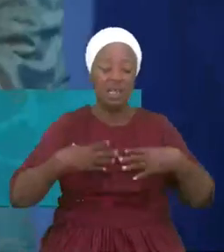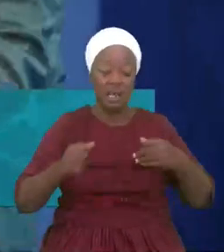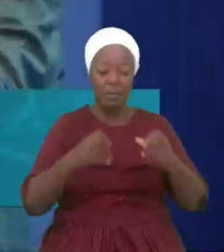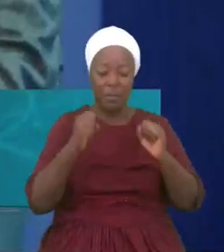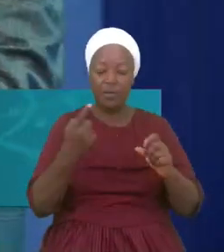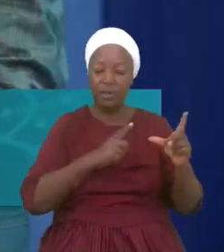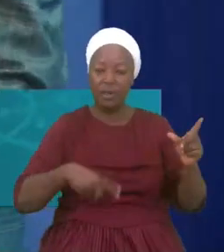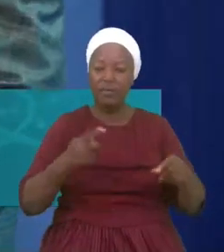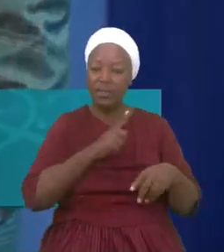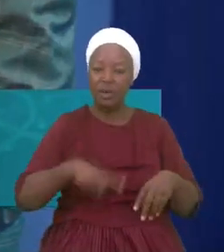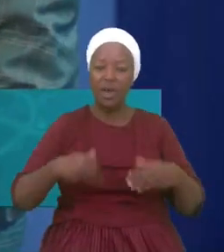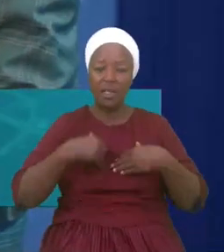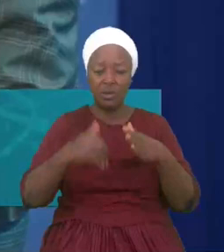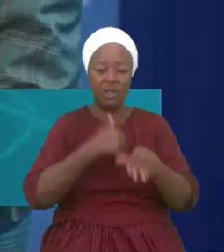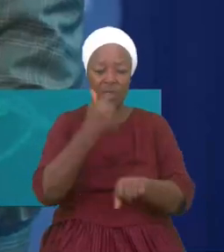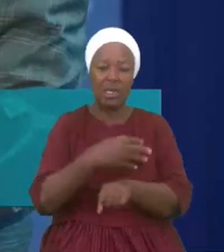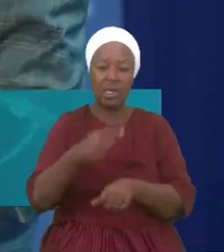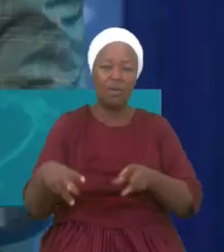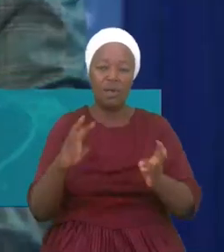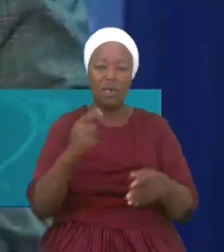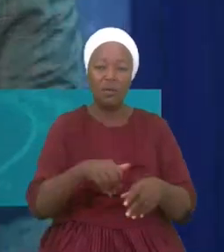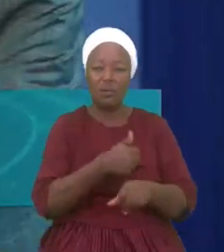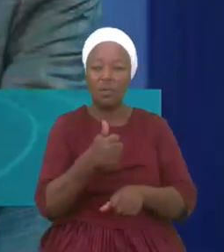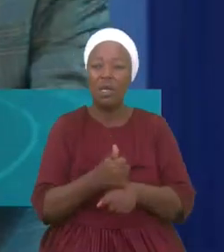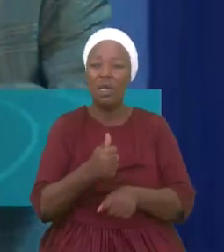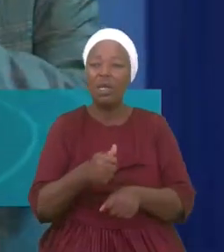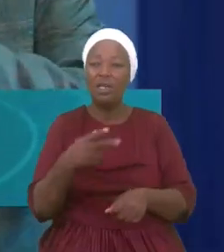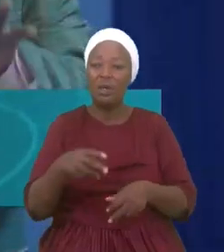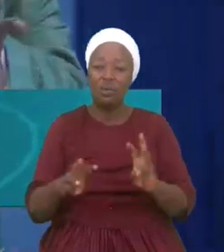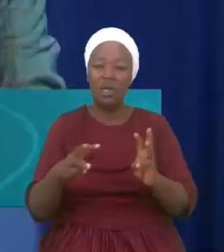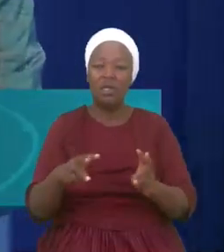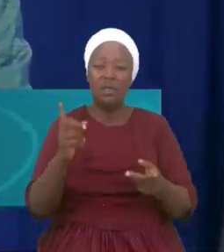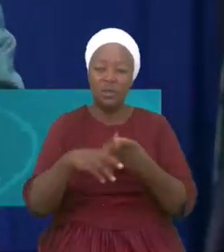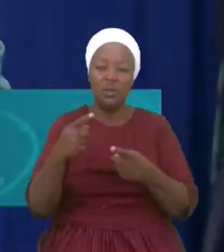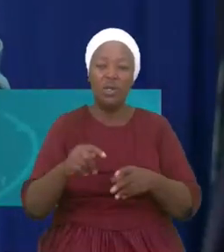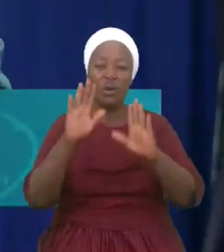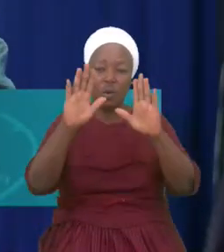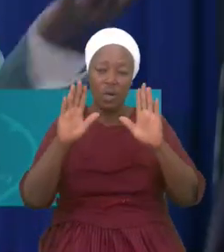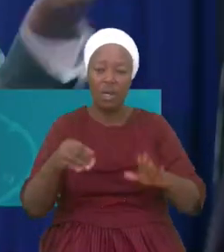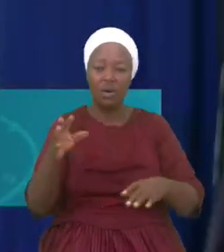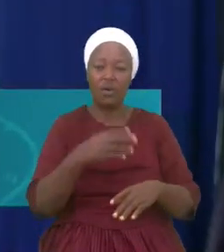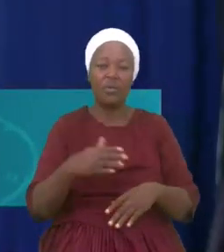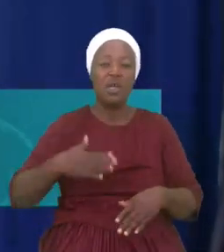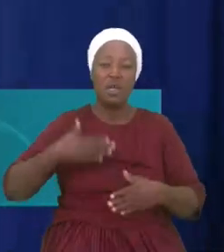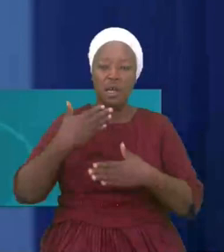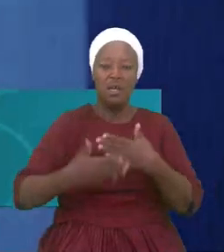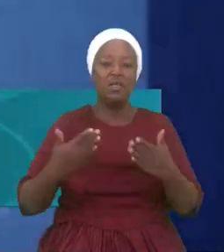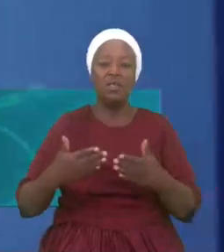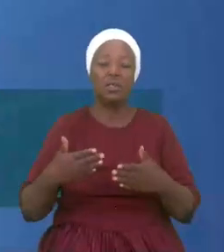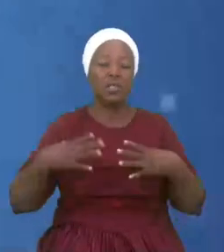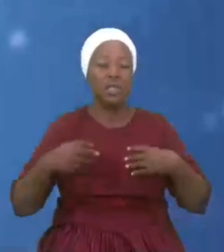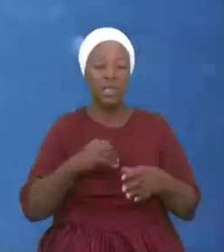portion et il prend pas à la puissance de guérison de Dieu le Seigneur a ordonné la voix la voix